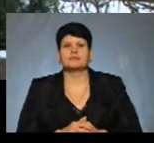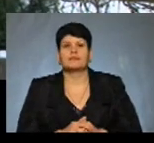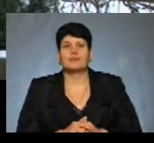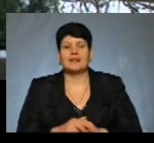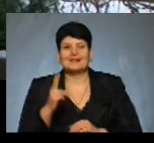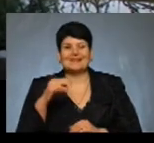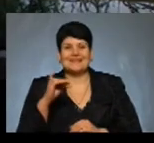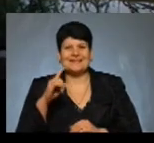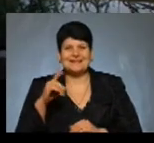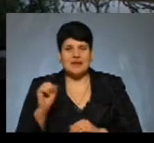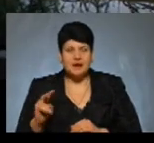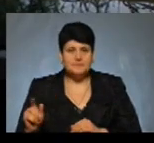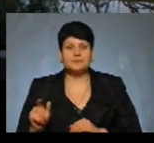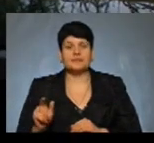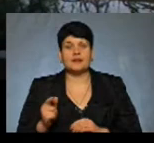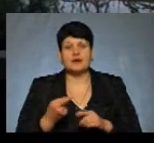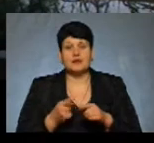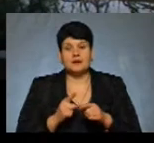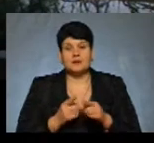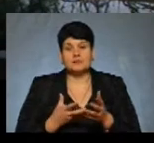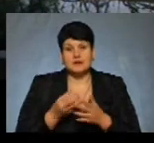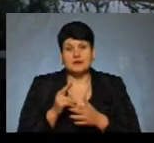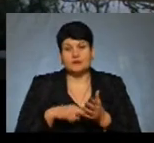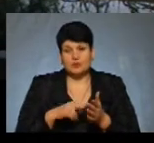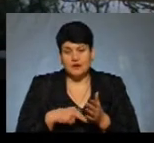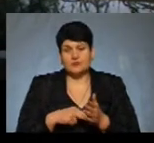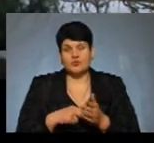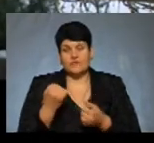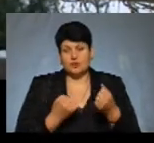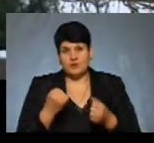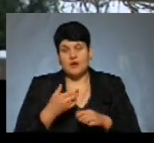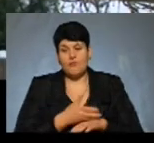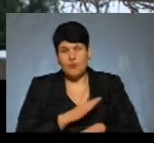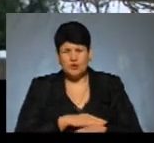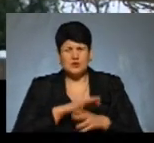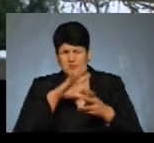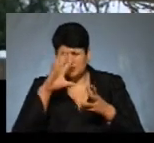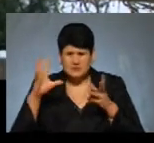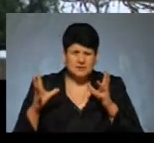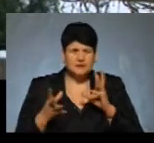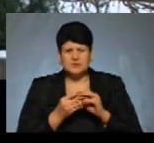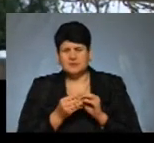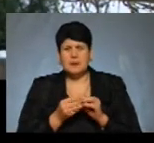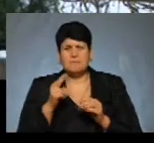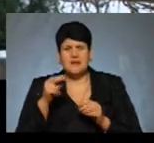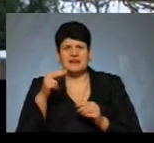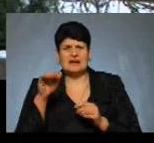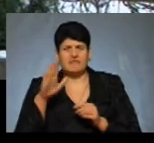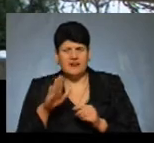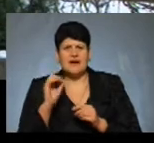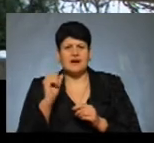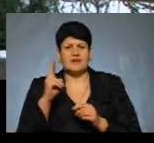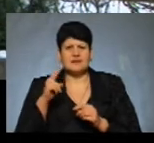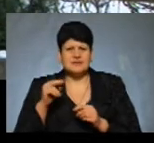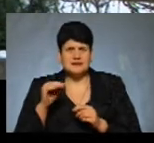Дизель. Значить, розмитнення даного автомобіля в Польщі вартує повністю всіма платежами. Це і ПДВ в них є, і акциз також